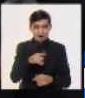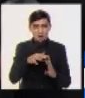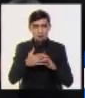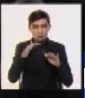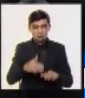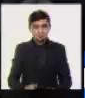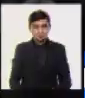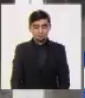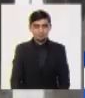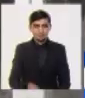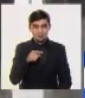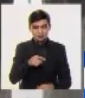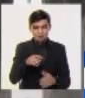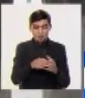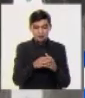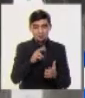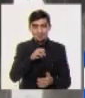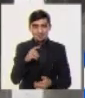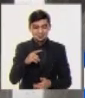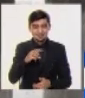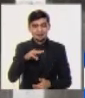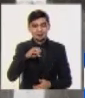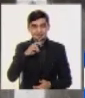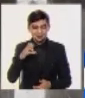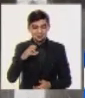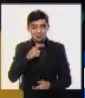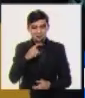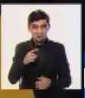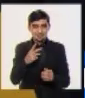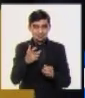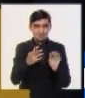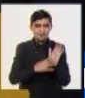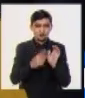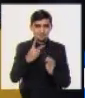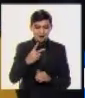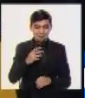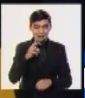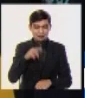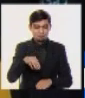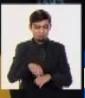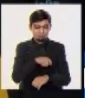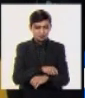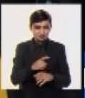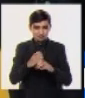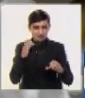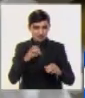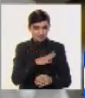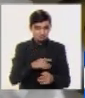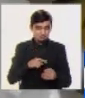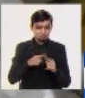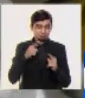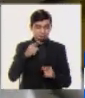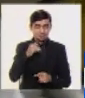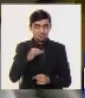селах. Всего в этом году компания «Казтрансгаз» построила 392 километра газопровода в Курдайском районе. Эксперты говорят, что эта